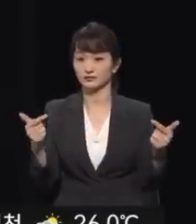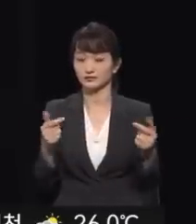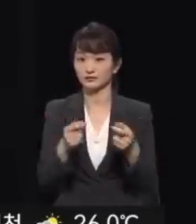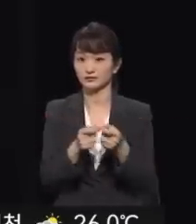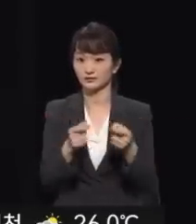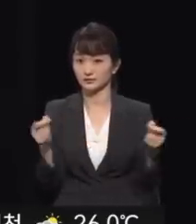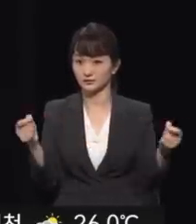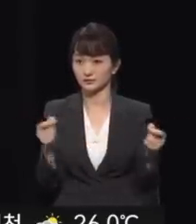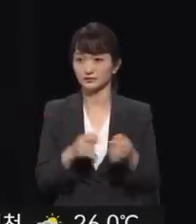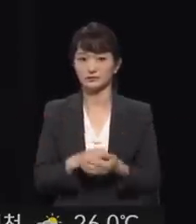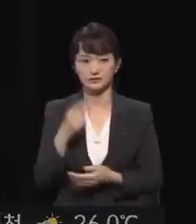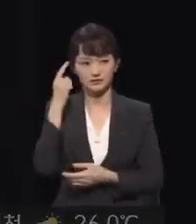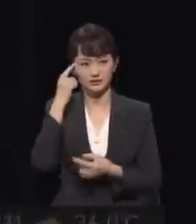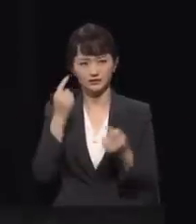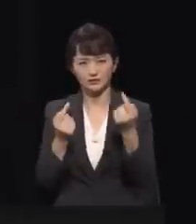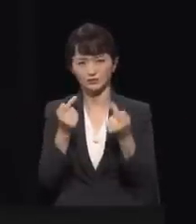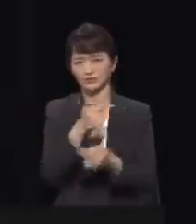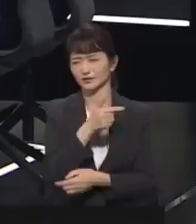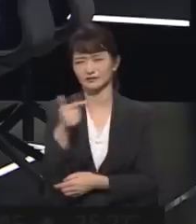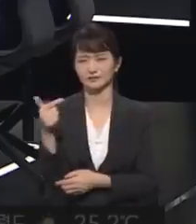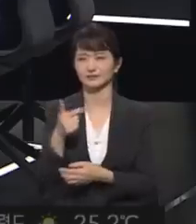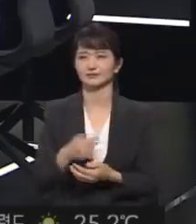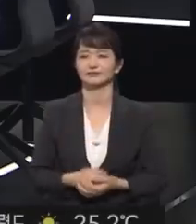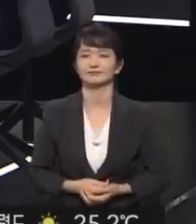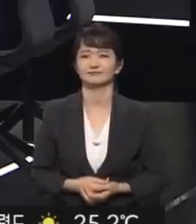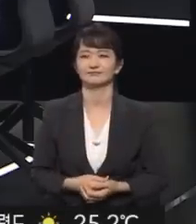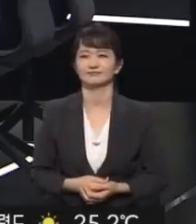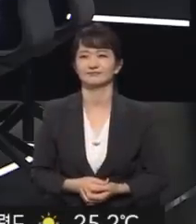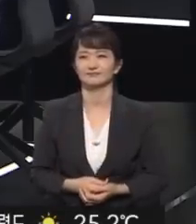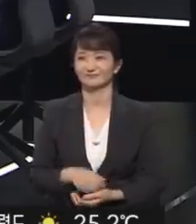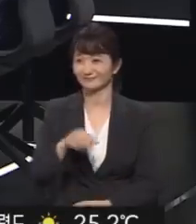예상보다 죽음 늘어납니다 예 힘 발 해 주십시오